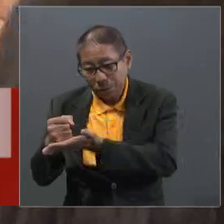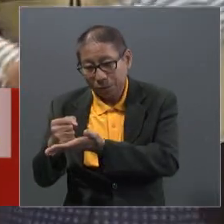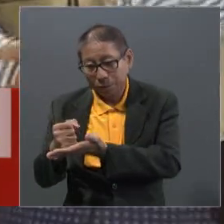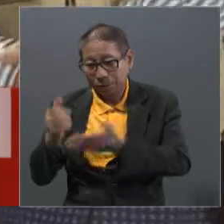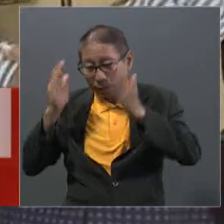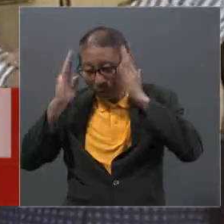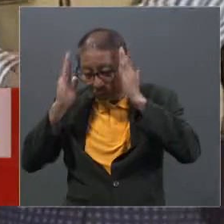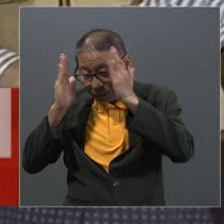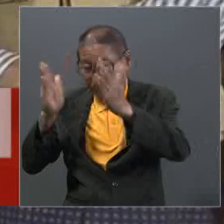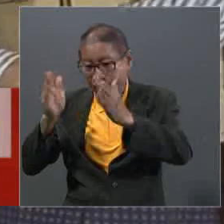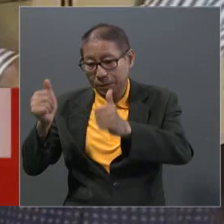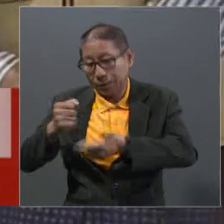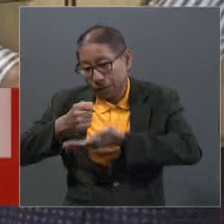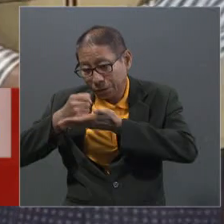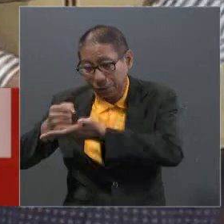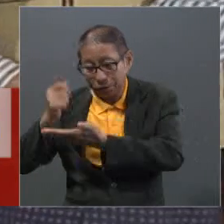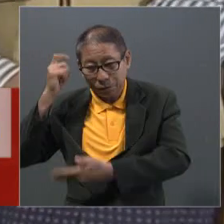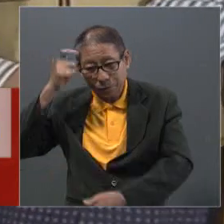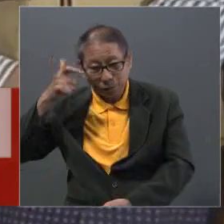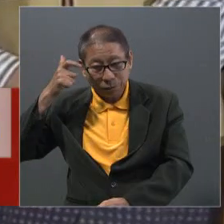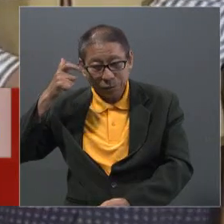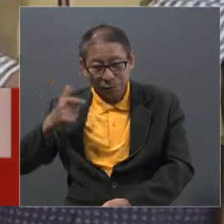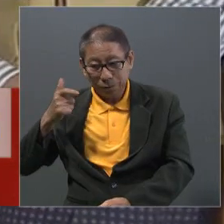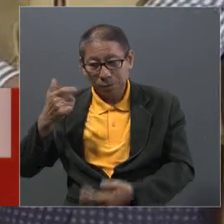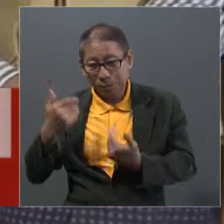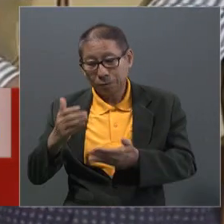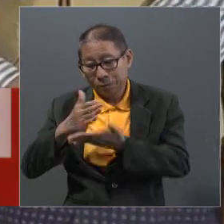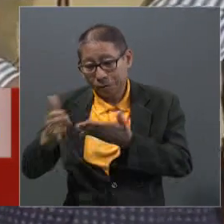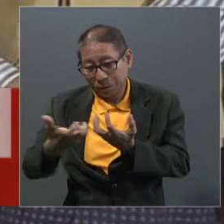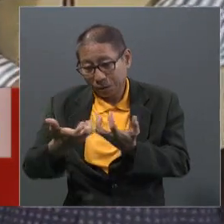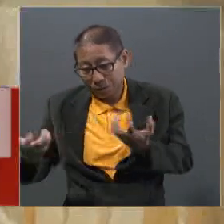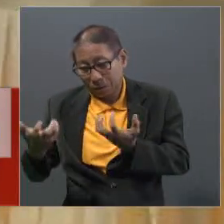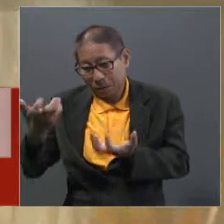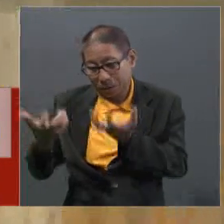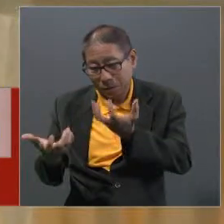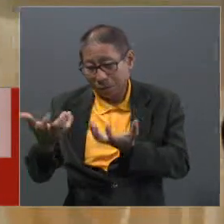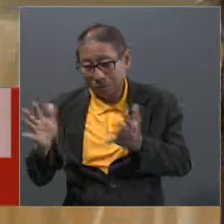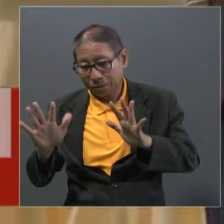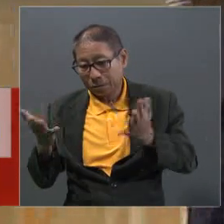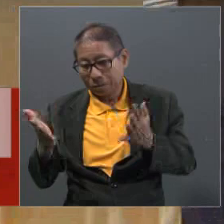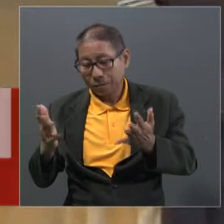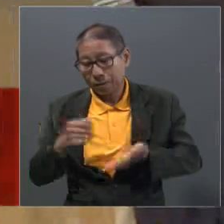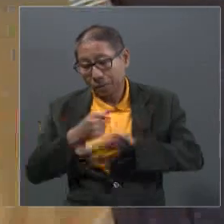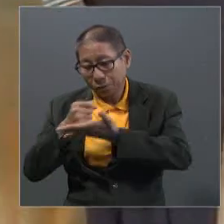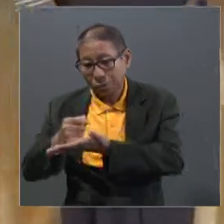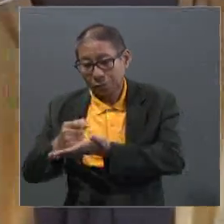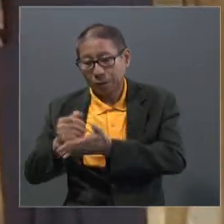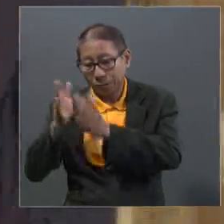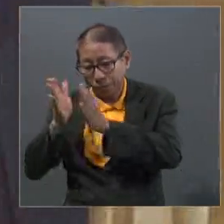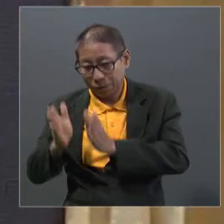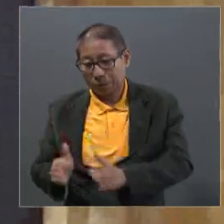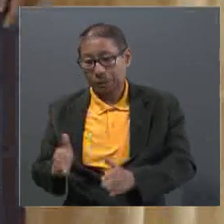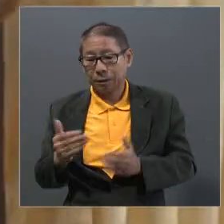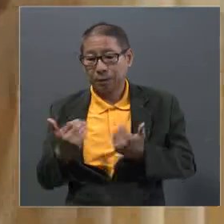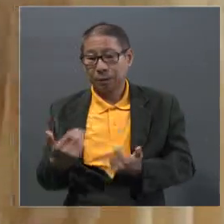เจตนาที่ดีที่จะให้ความช่วยเหลือกับชาวเมียนมาร์โดยไม่มีการแบ่งแยกจึงเชื่อมันว่าว่าโครงการความช่วยเหลือด้านมนุษยธรรมในครั้ง